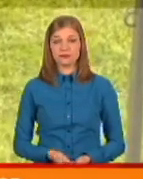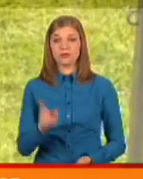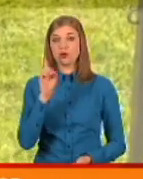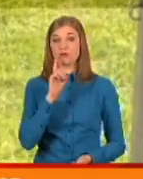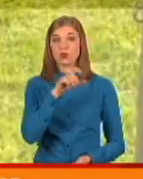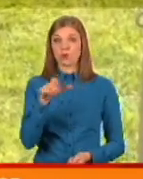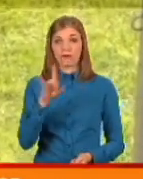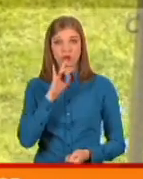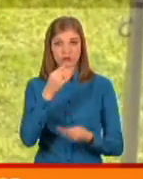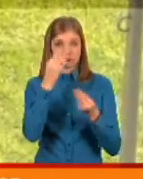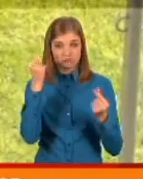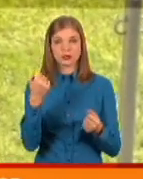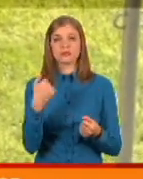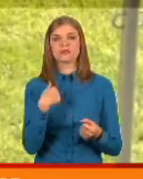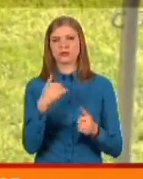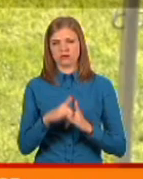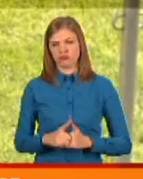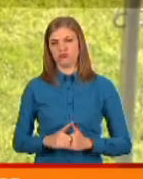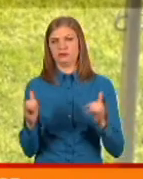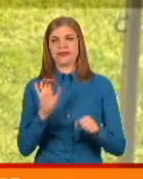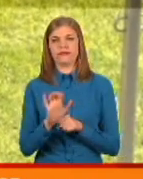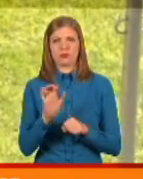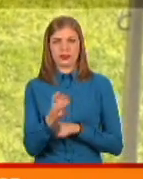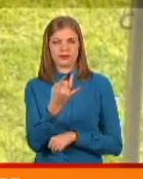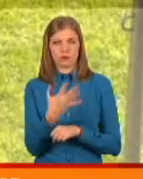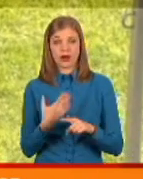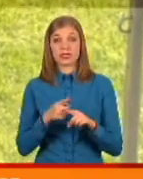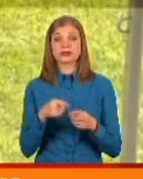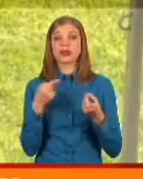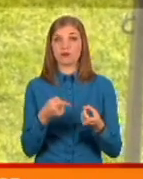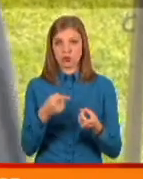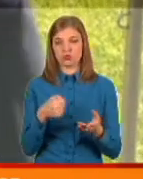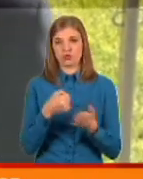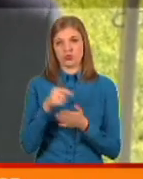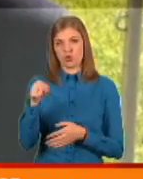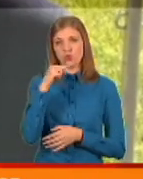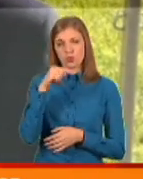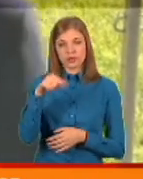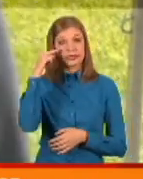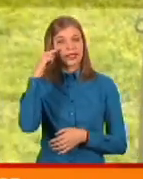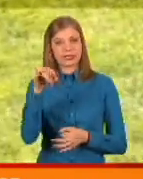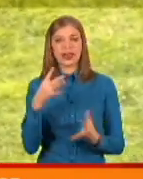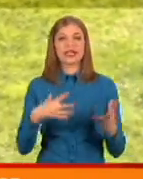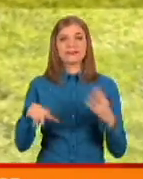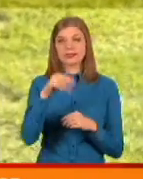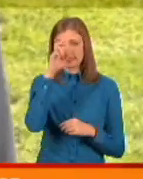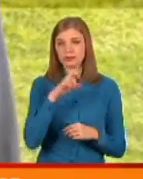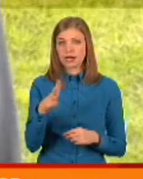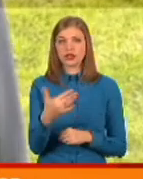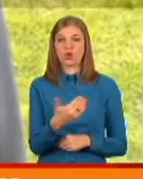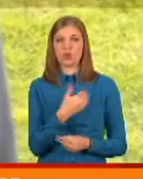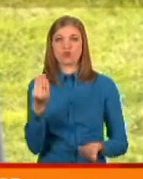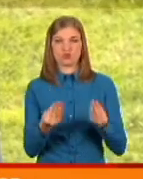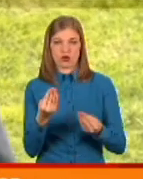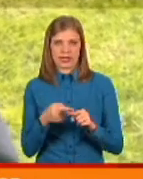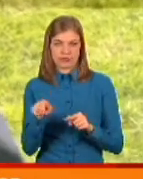Доки вони не отямляться, ми нарощуватимемо виробництво ракет. Ця погроза адресована Росії, Китаю та усім країнам, які хочуть